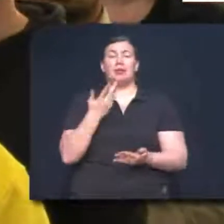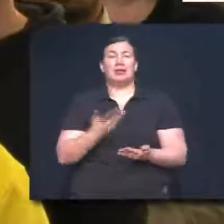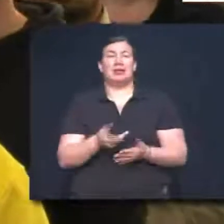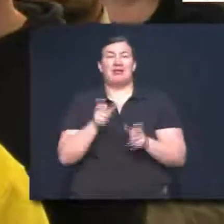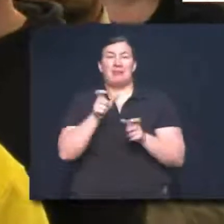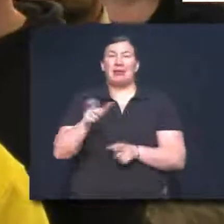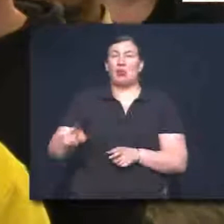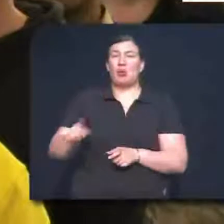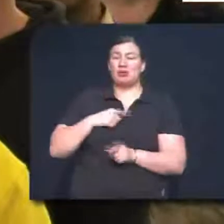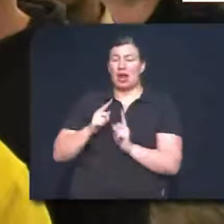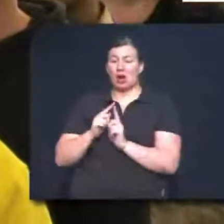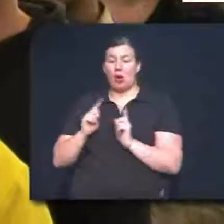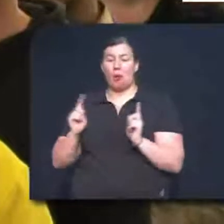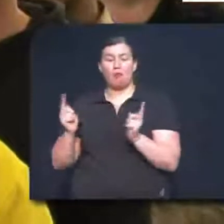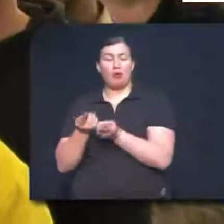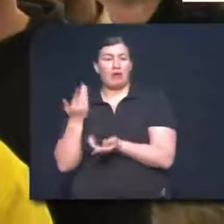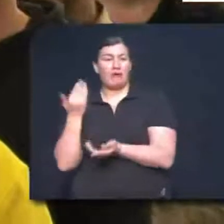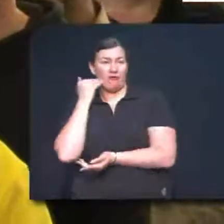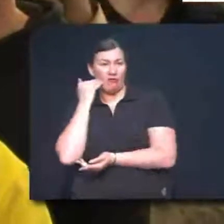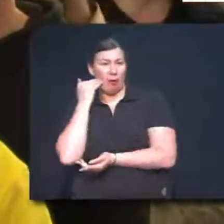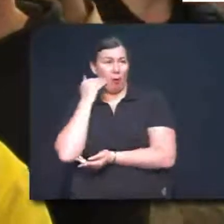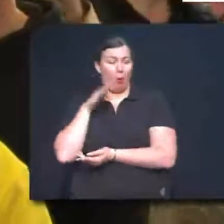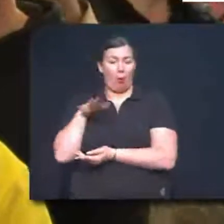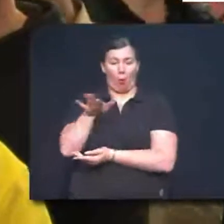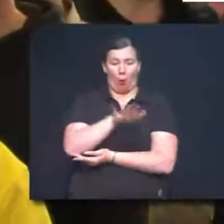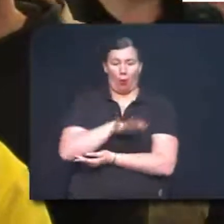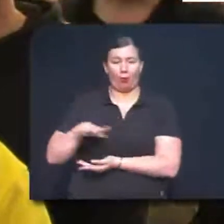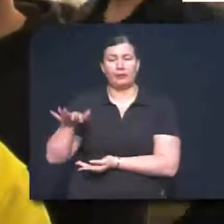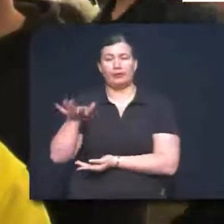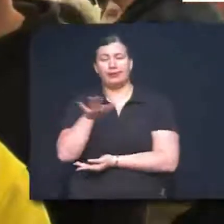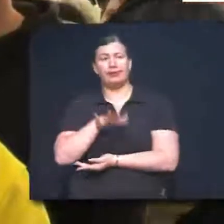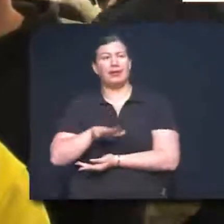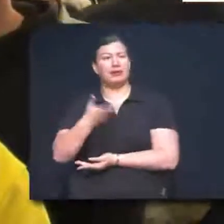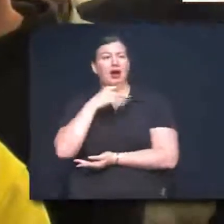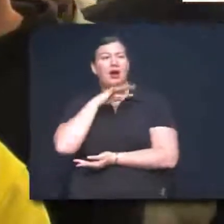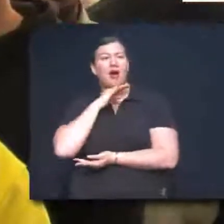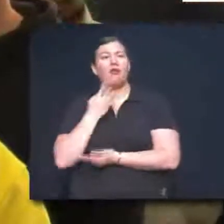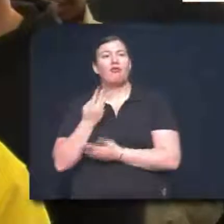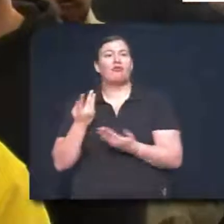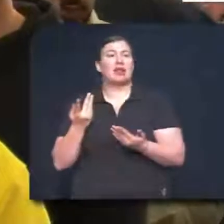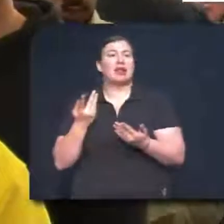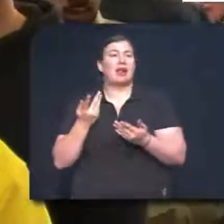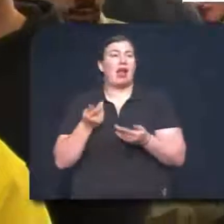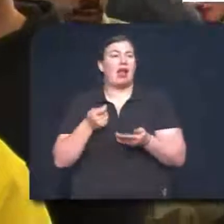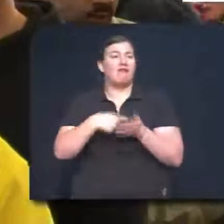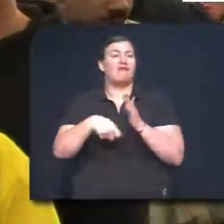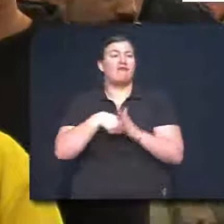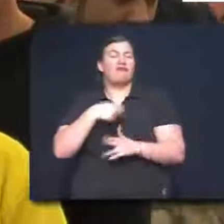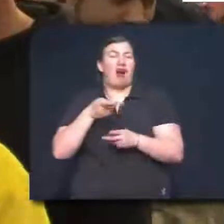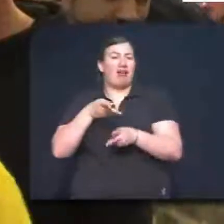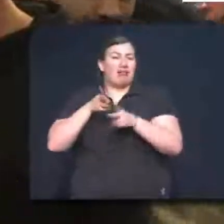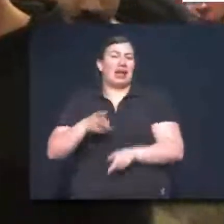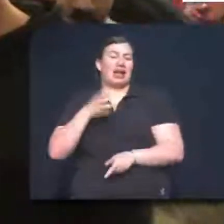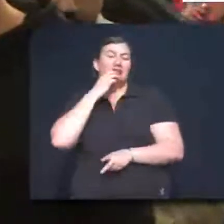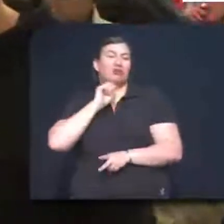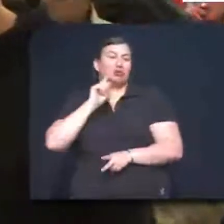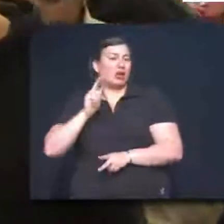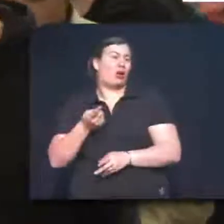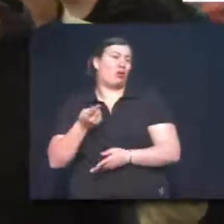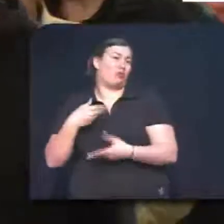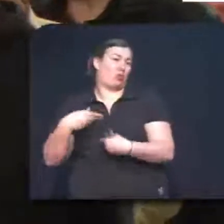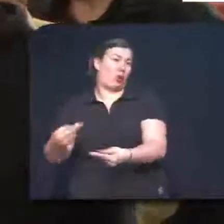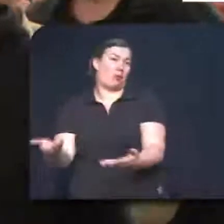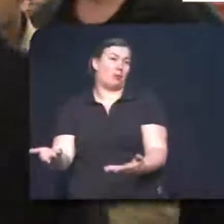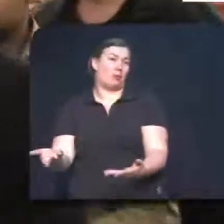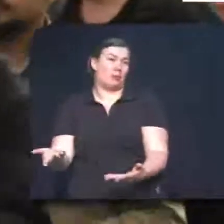wohnen bzw dauerhaft aufhalten auch weil sich ausüben können danke